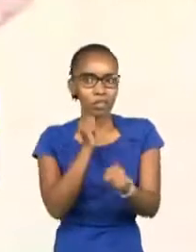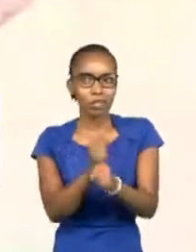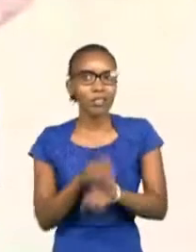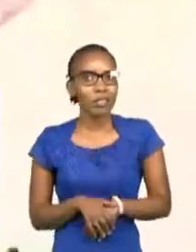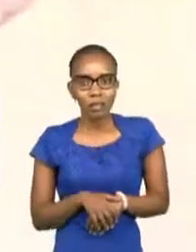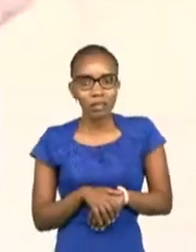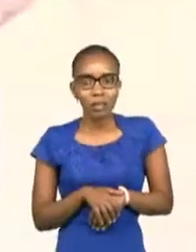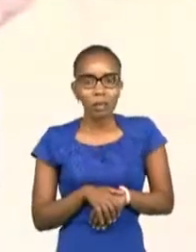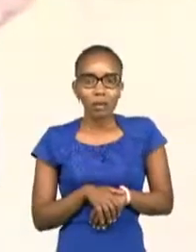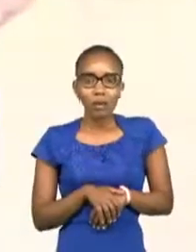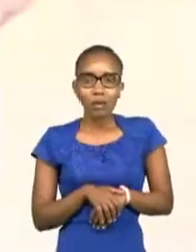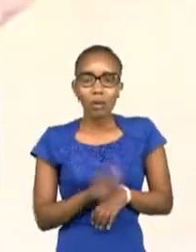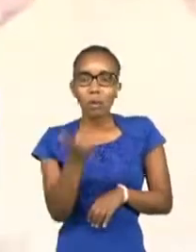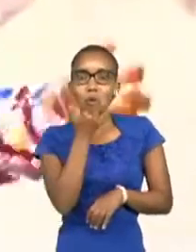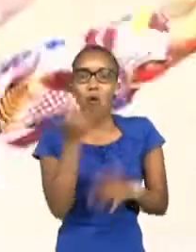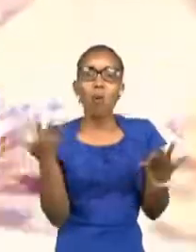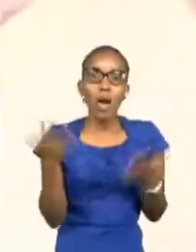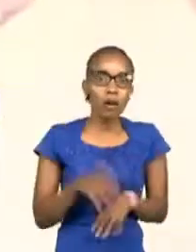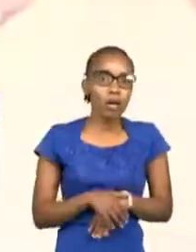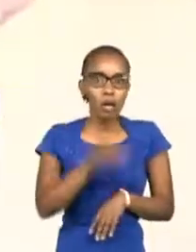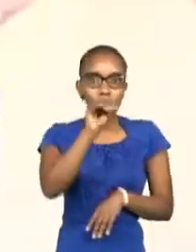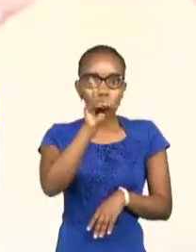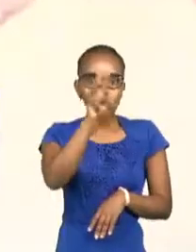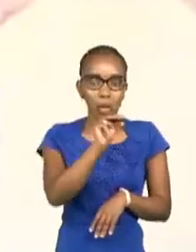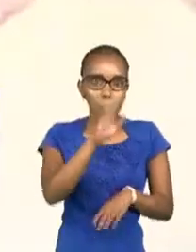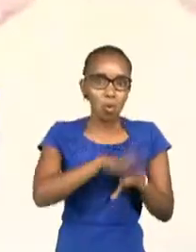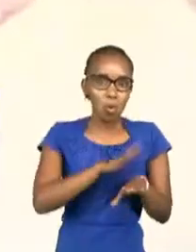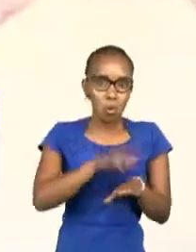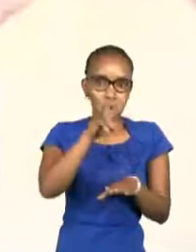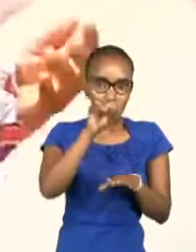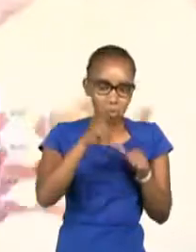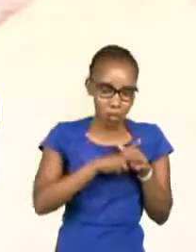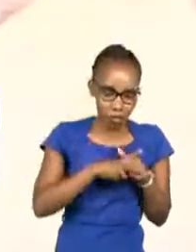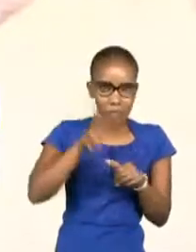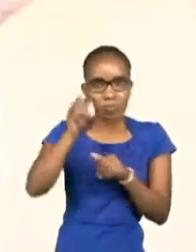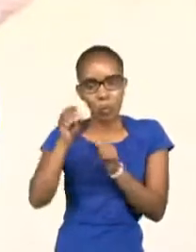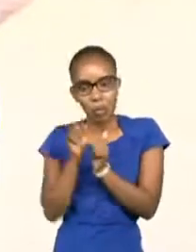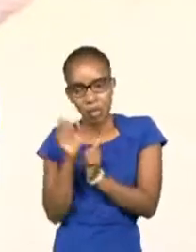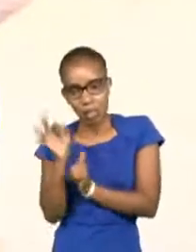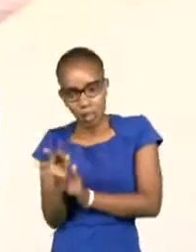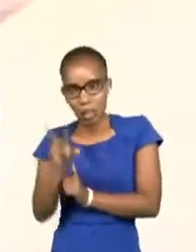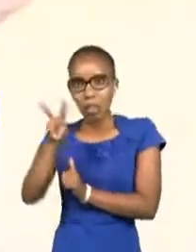Kitu gani imekuwa mbaya? ODM ilikuwa mzuri 2007,